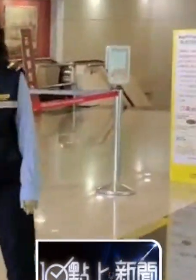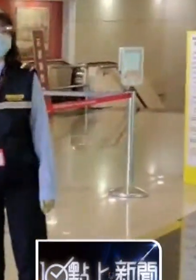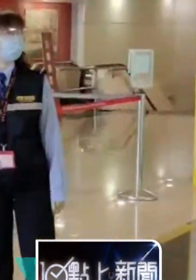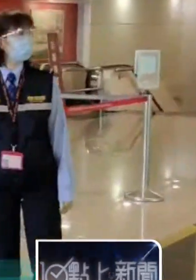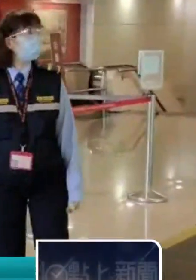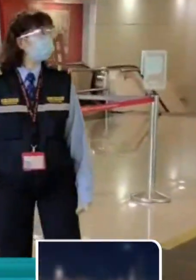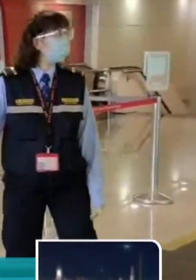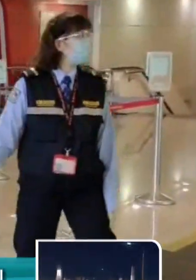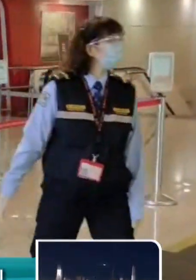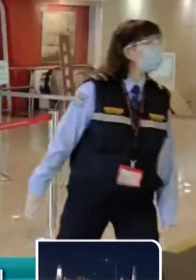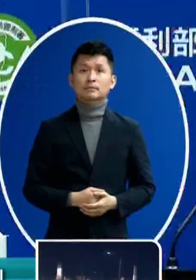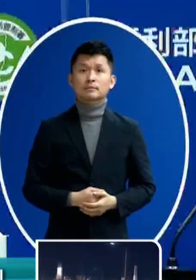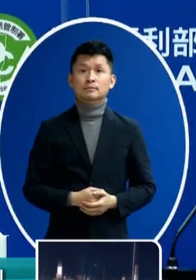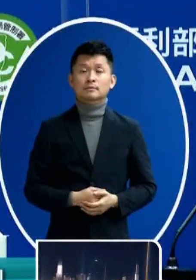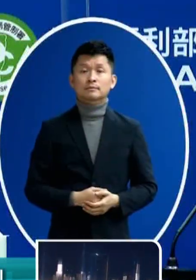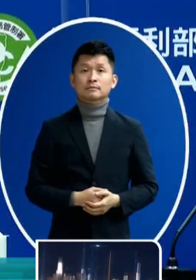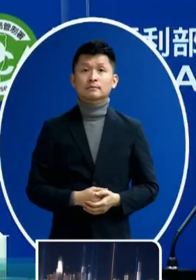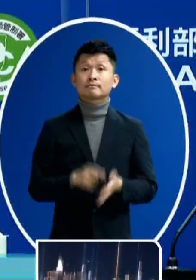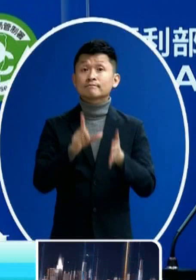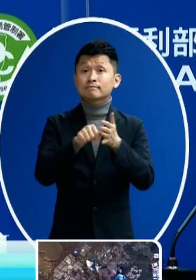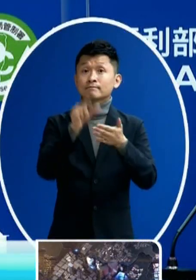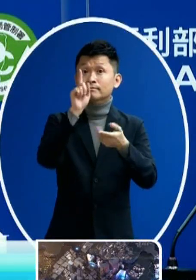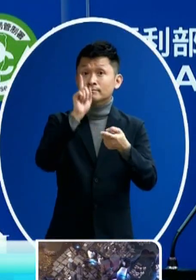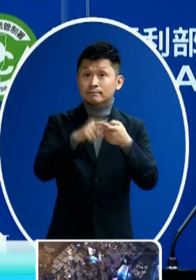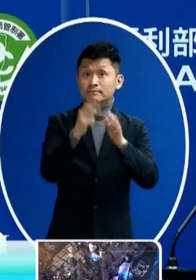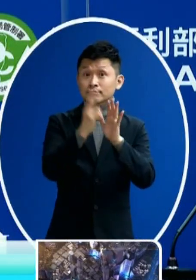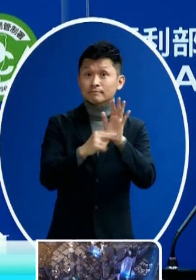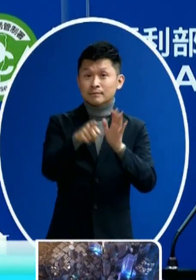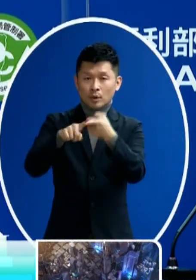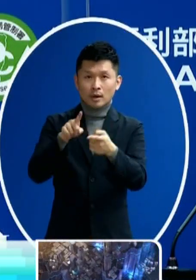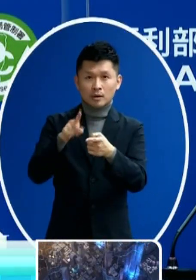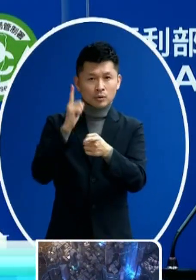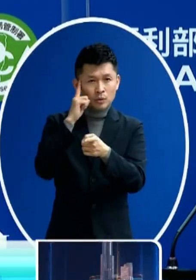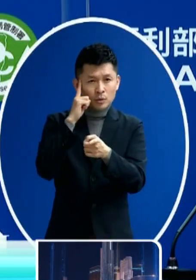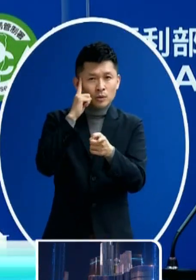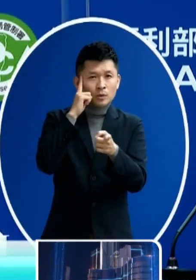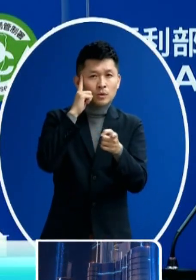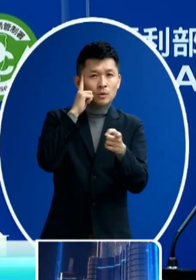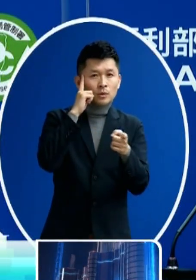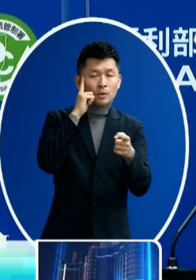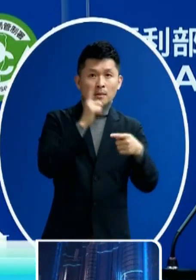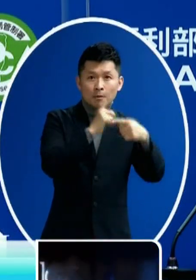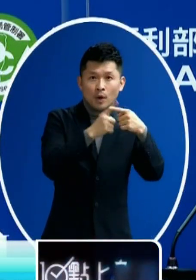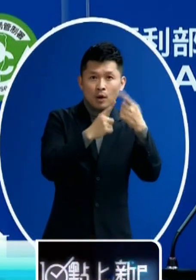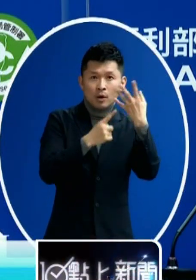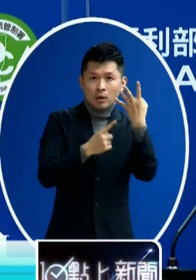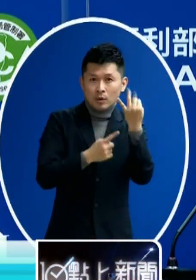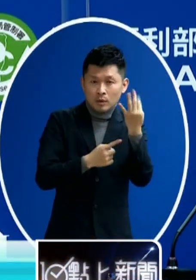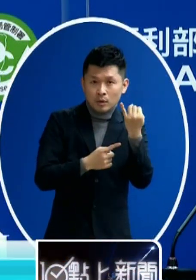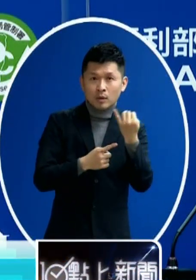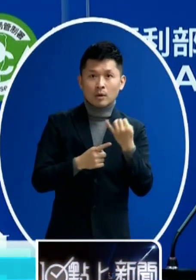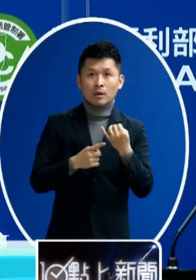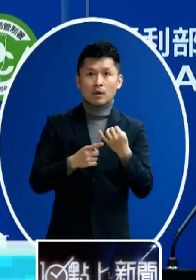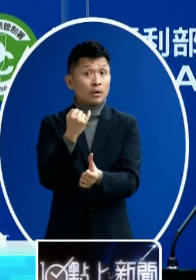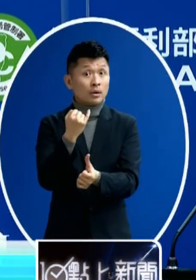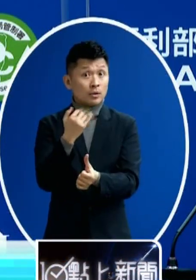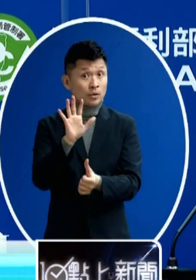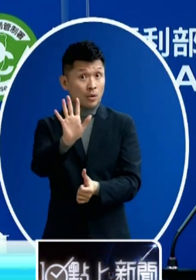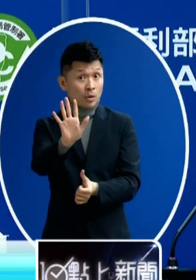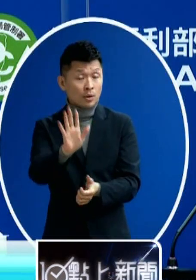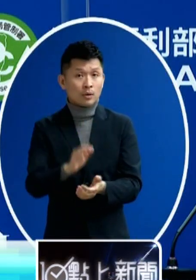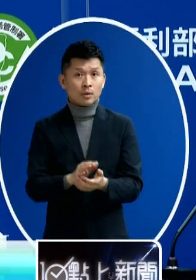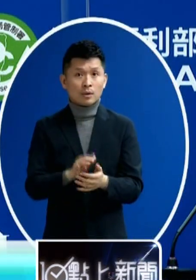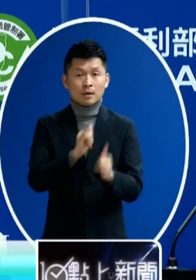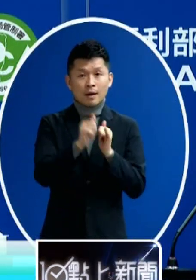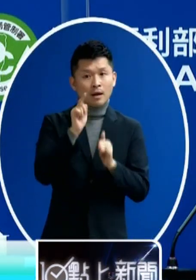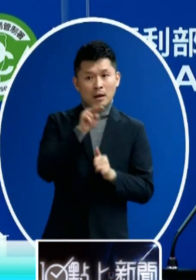带玄机这样回答： 时机成熟的时候，你就会感觉到了各类的数目、疫情的表现、国外的情况，就是说